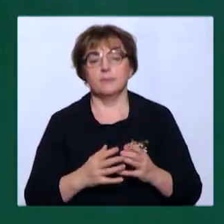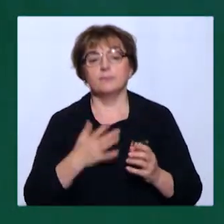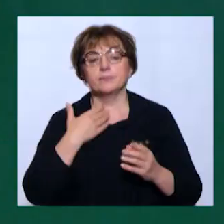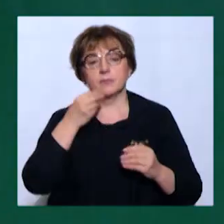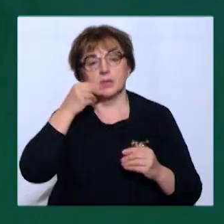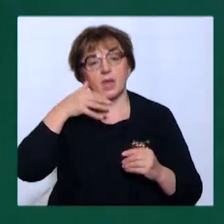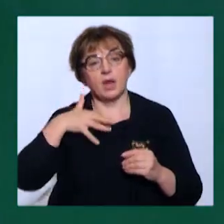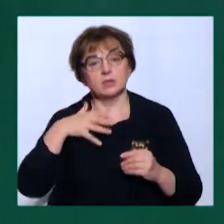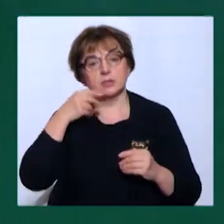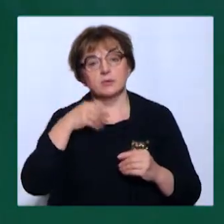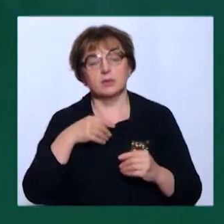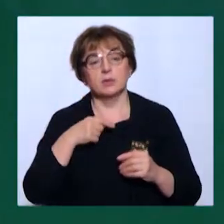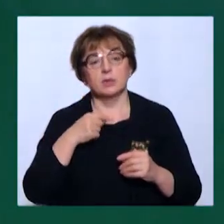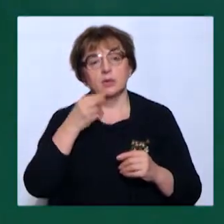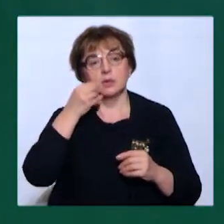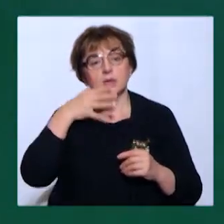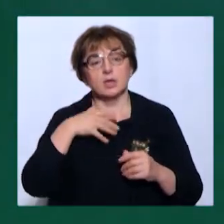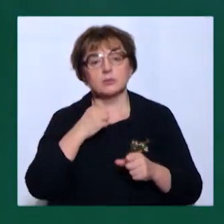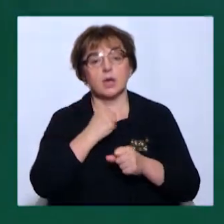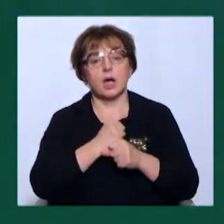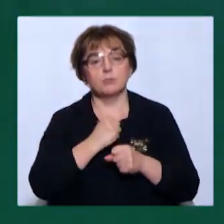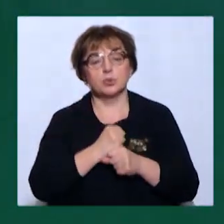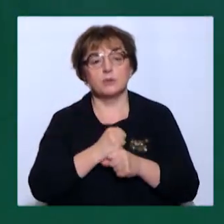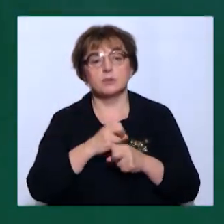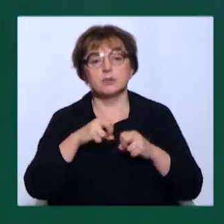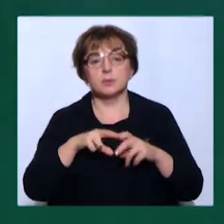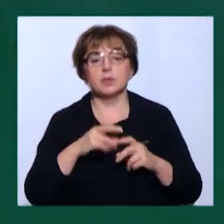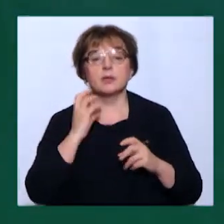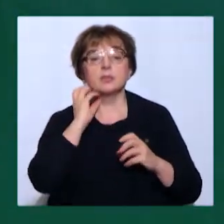ნერწყვი. ნერწყვს, როგორც გითხარი, გამოიმუშავებს